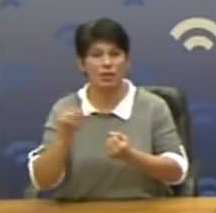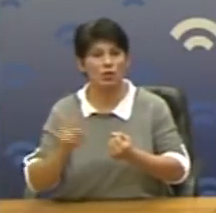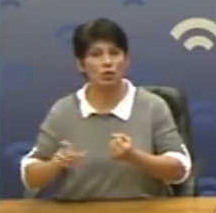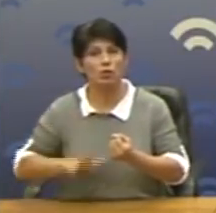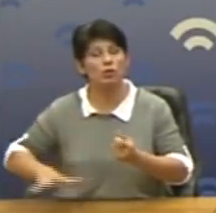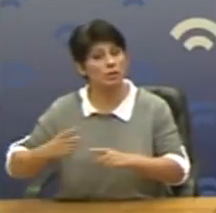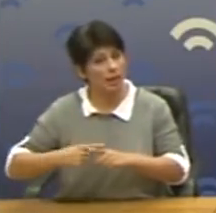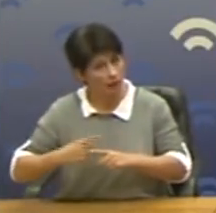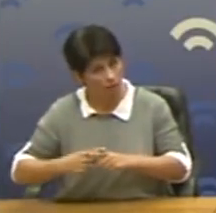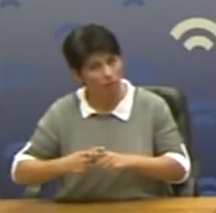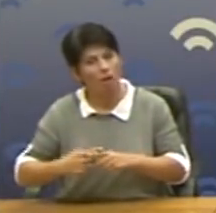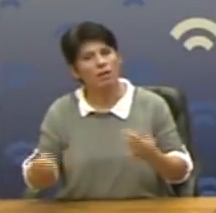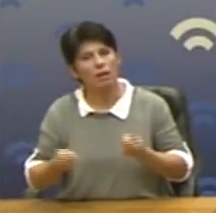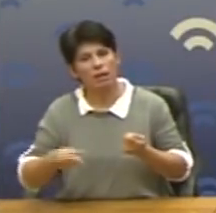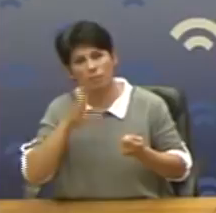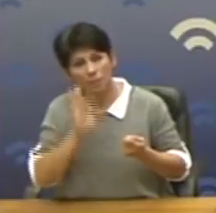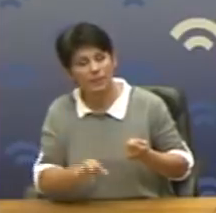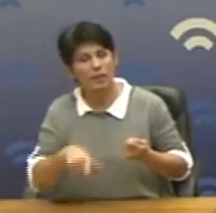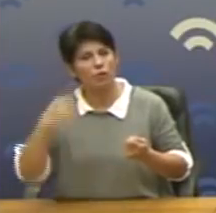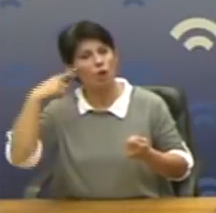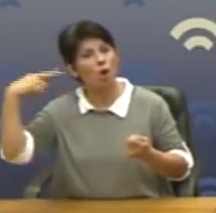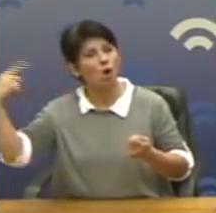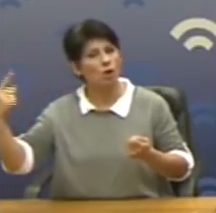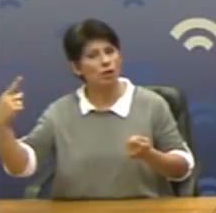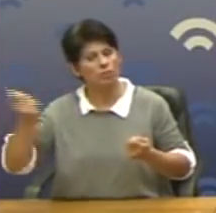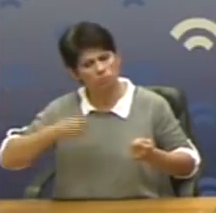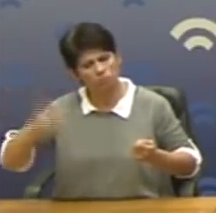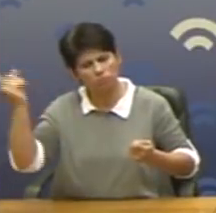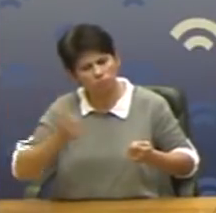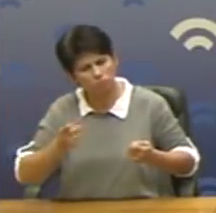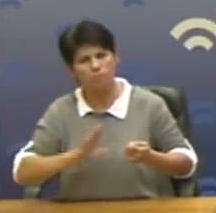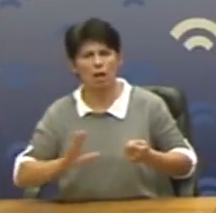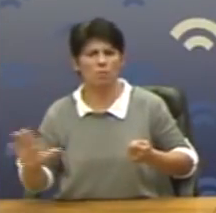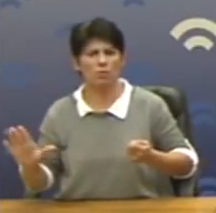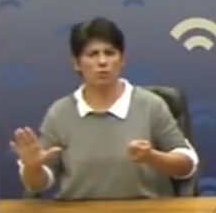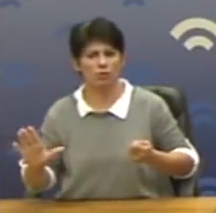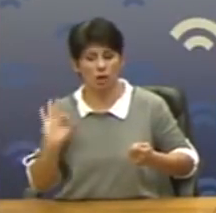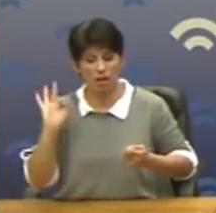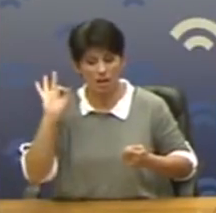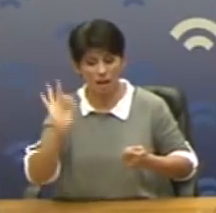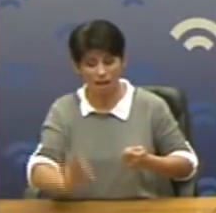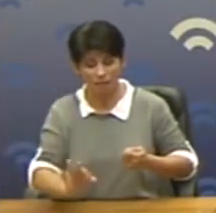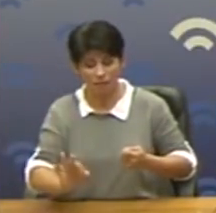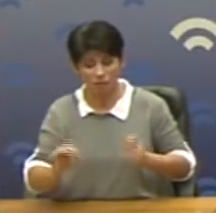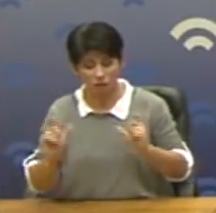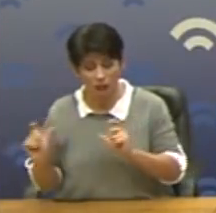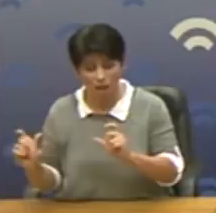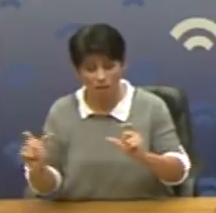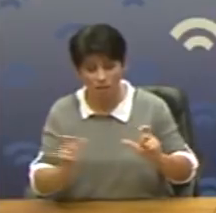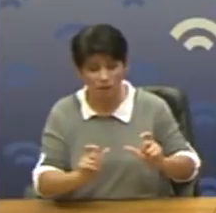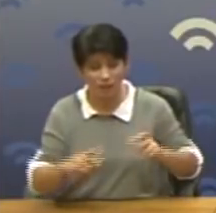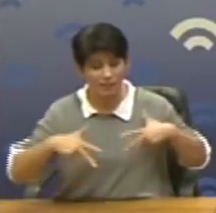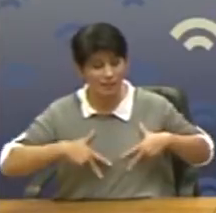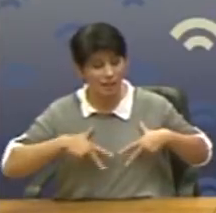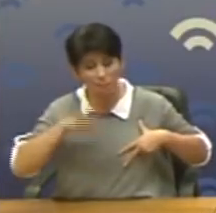Ελλάδα, αλλά και για να γίνει πράξη το όνειρο της συντριπτικής πλειοψηφίας να φτάσουν με ασφάλεια στις χώρες